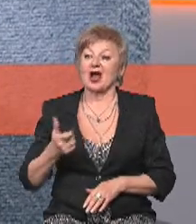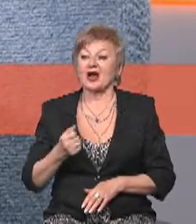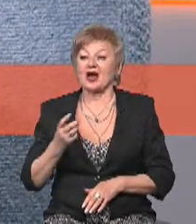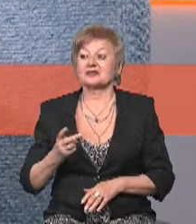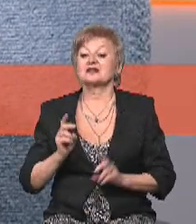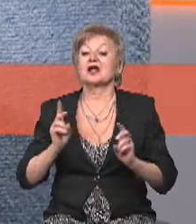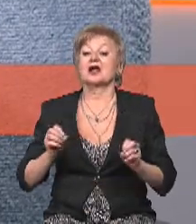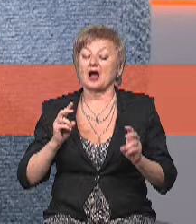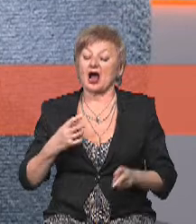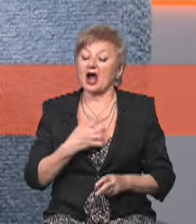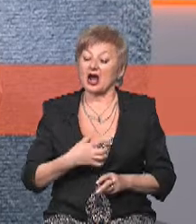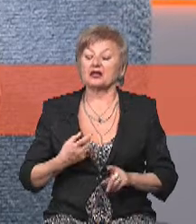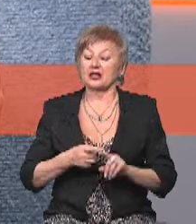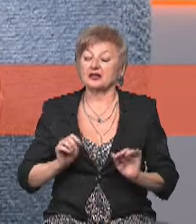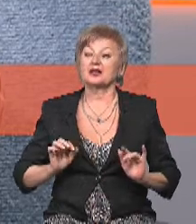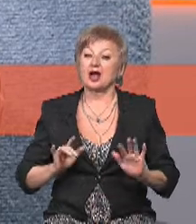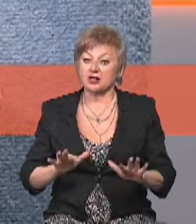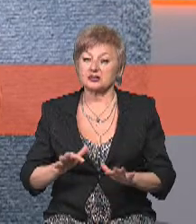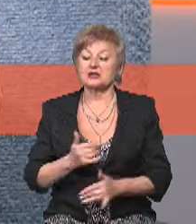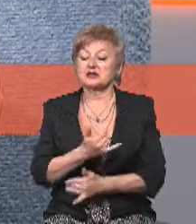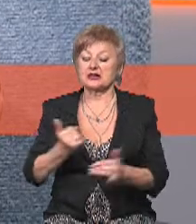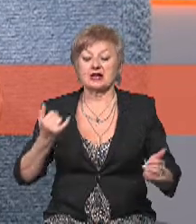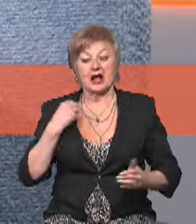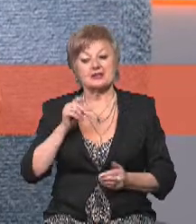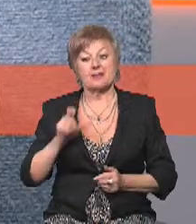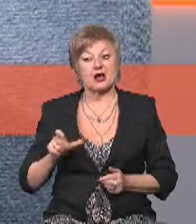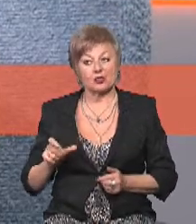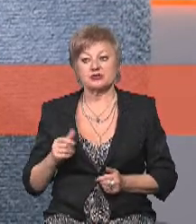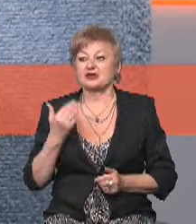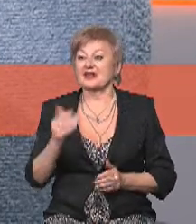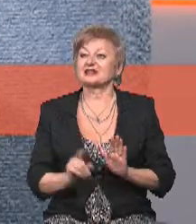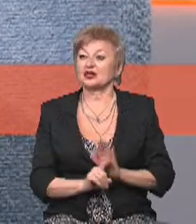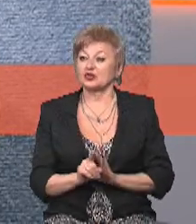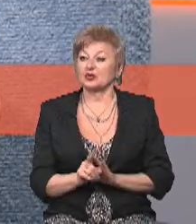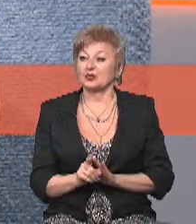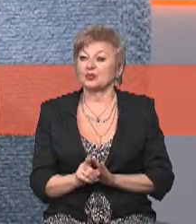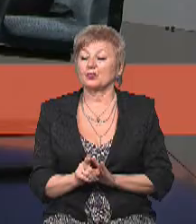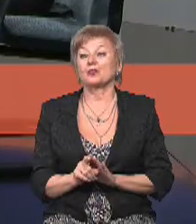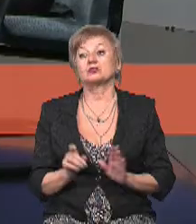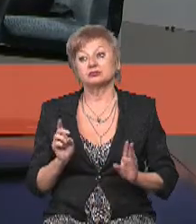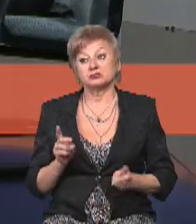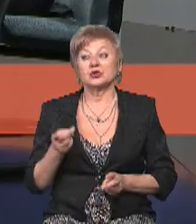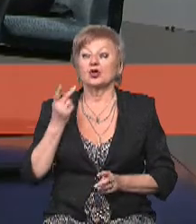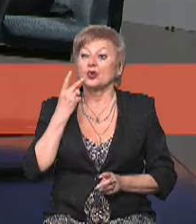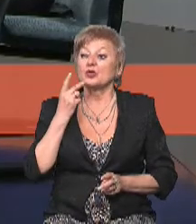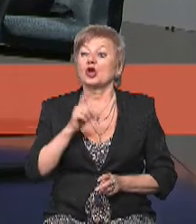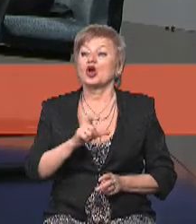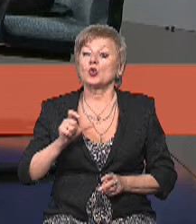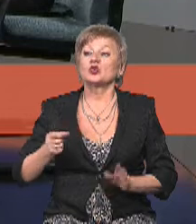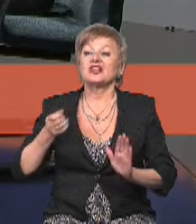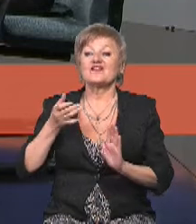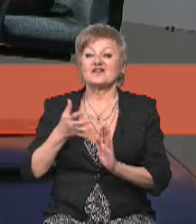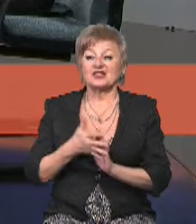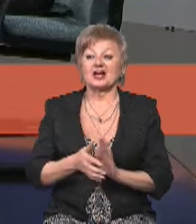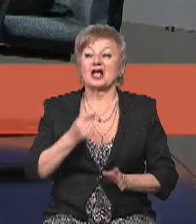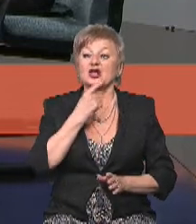Наскільки актуальна ця акція для запоріжців? З пані Наталі почнемо. Зазвичай люди